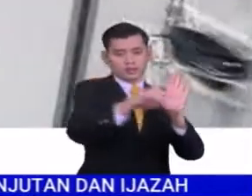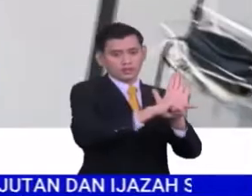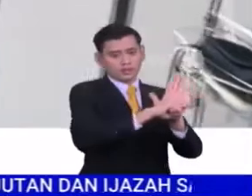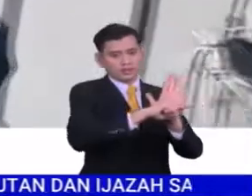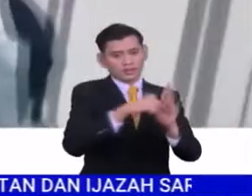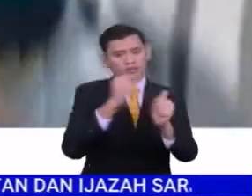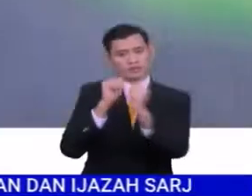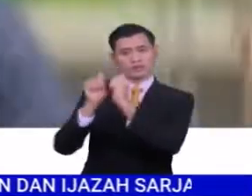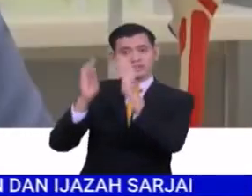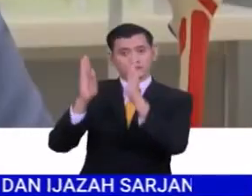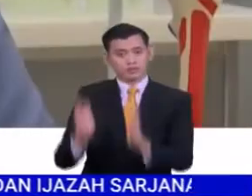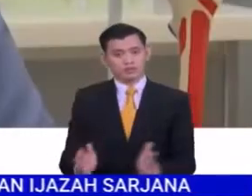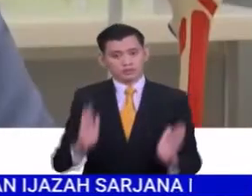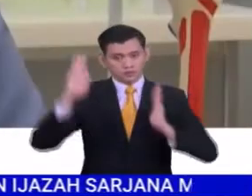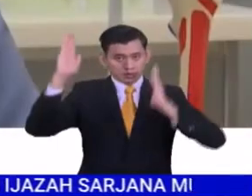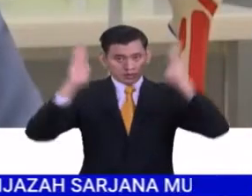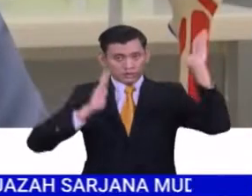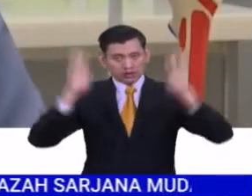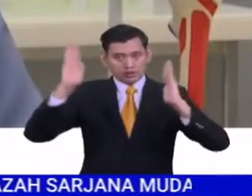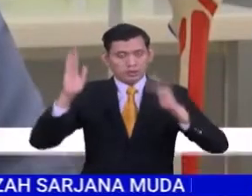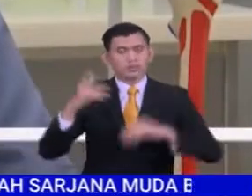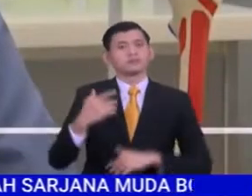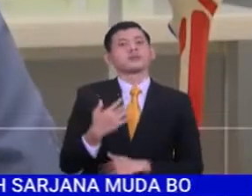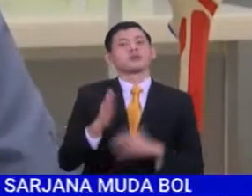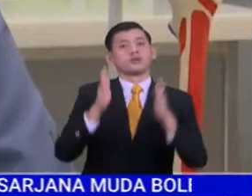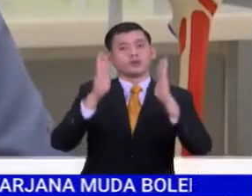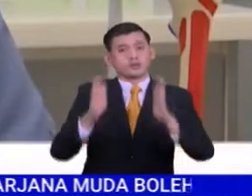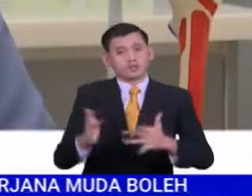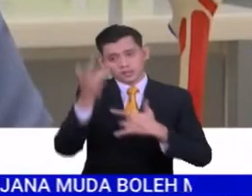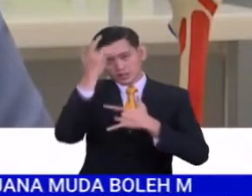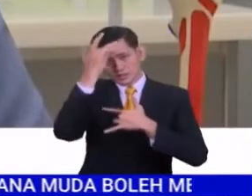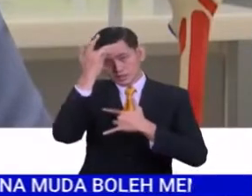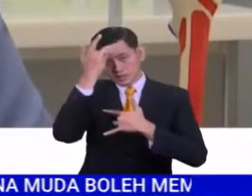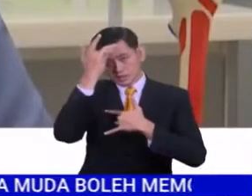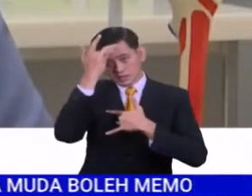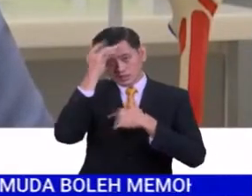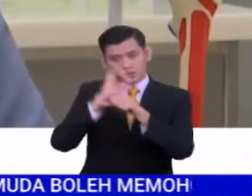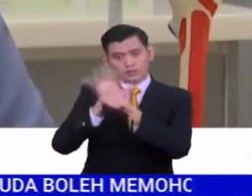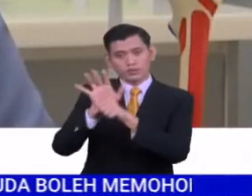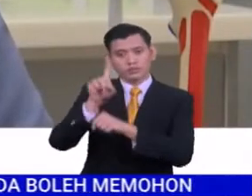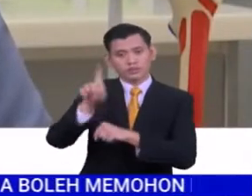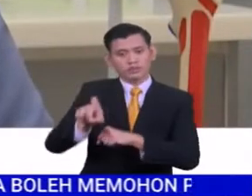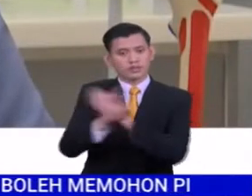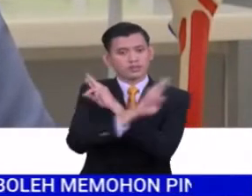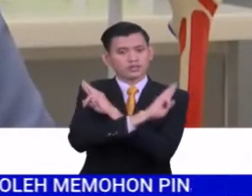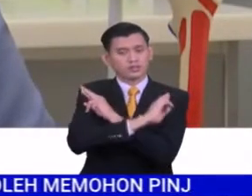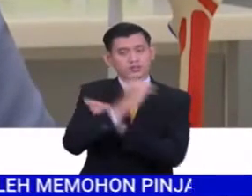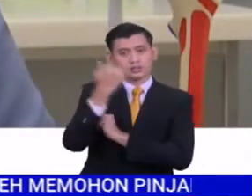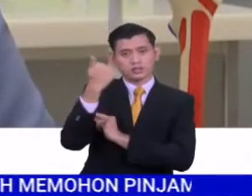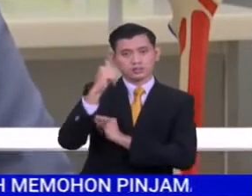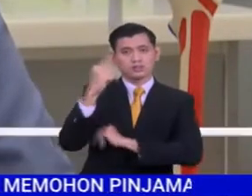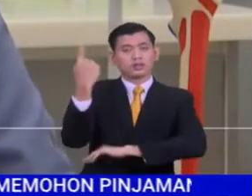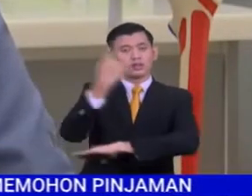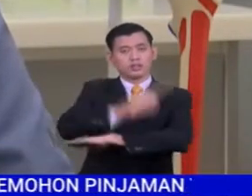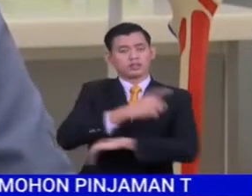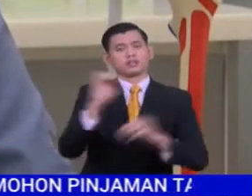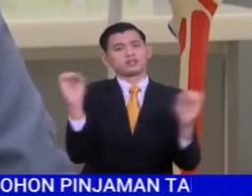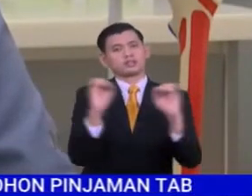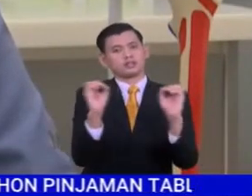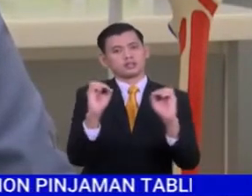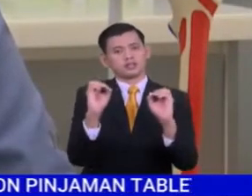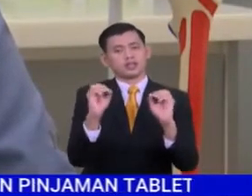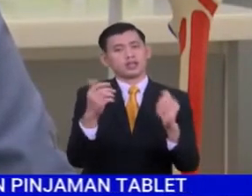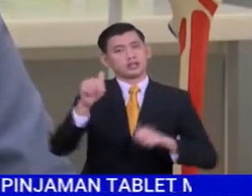terhadap atlet negara. Mereka perlu berehat sekurang-kurangnya 10 hari. So tanpa apa-apa jenis